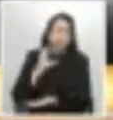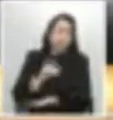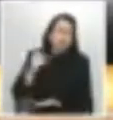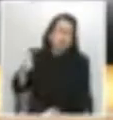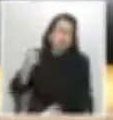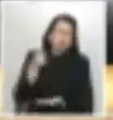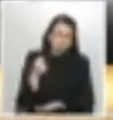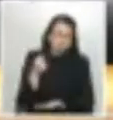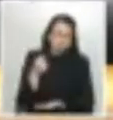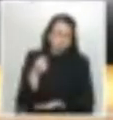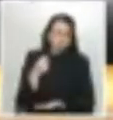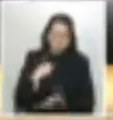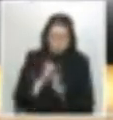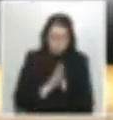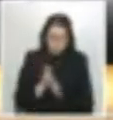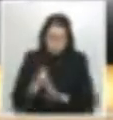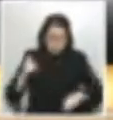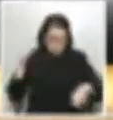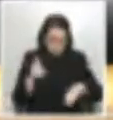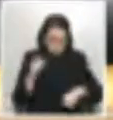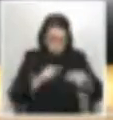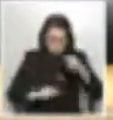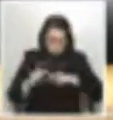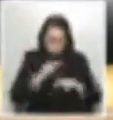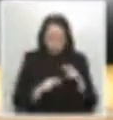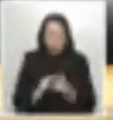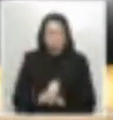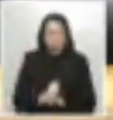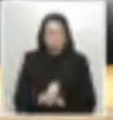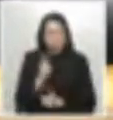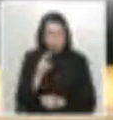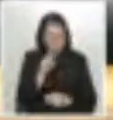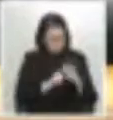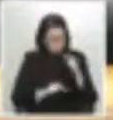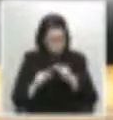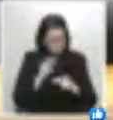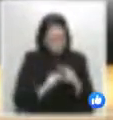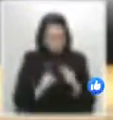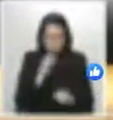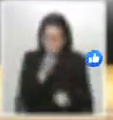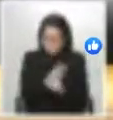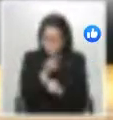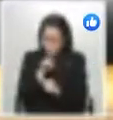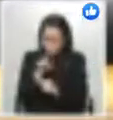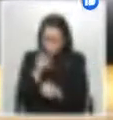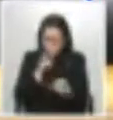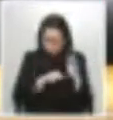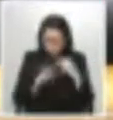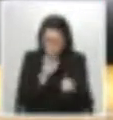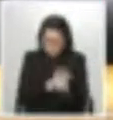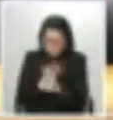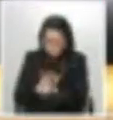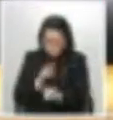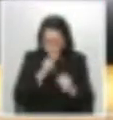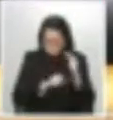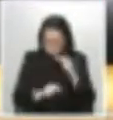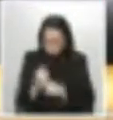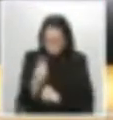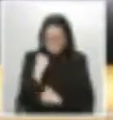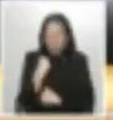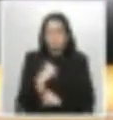าที่เราต้องแข็งขันที่จะเข้าไปดูถ้าสามารถควบคุมไม่ได้ก็อย่าไปทำแล้วให้มันได้ผลนะครับ